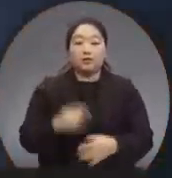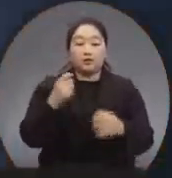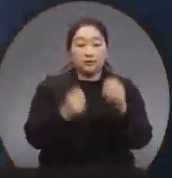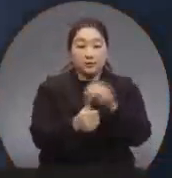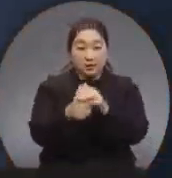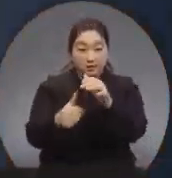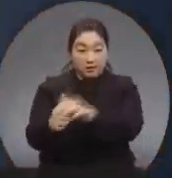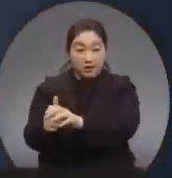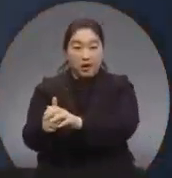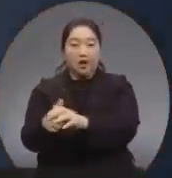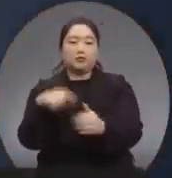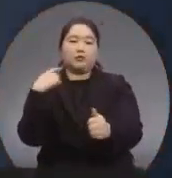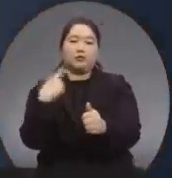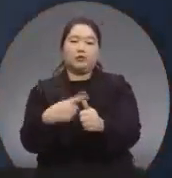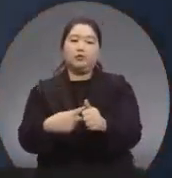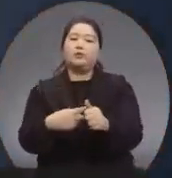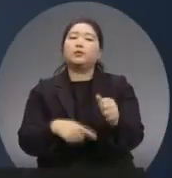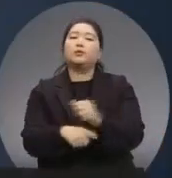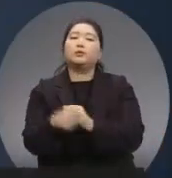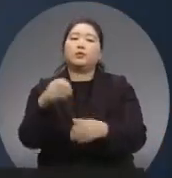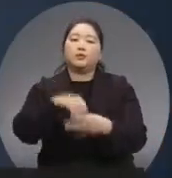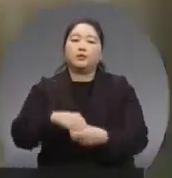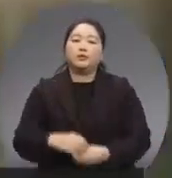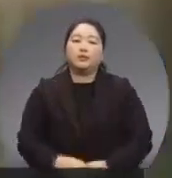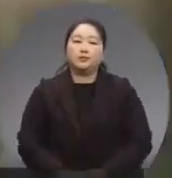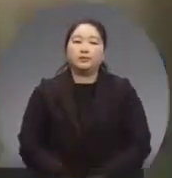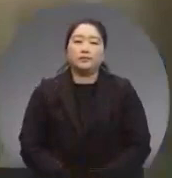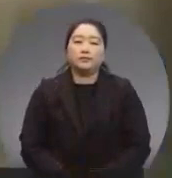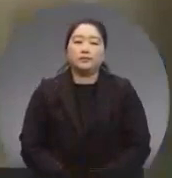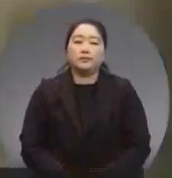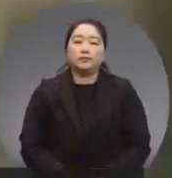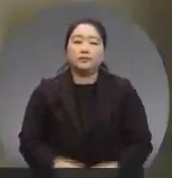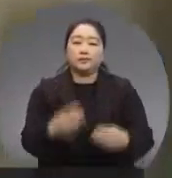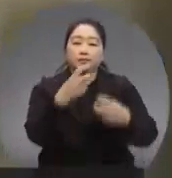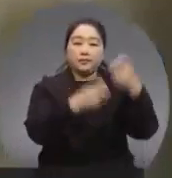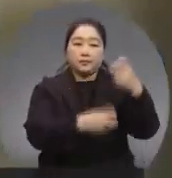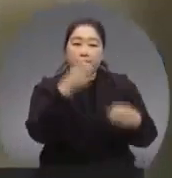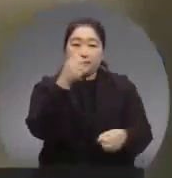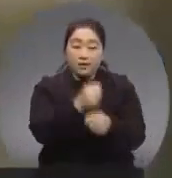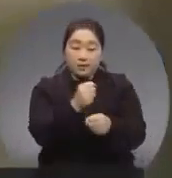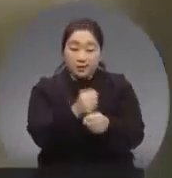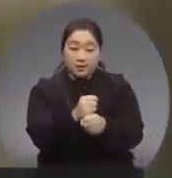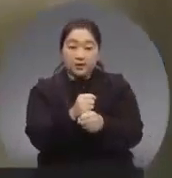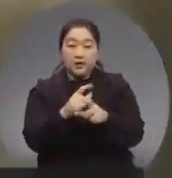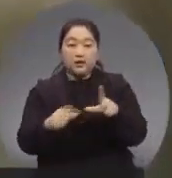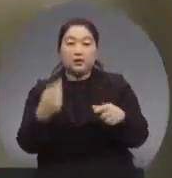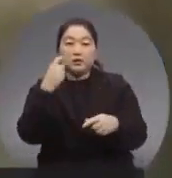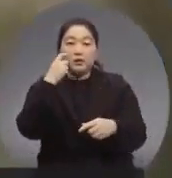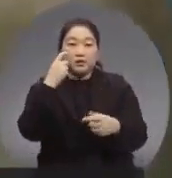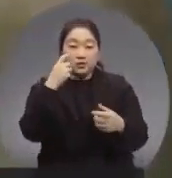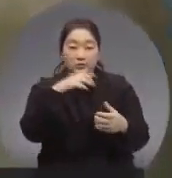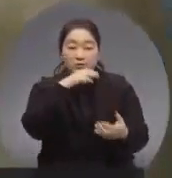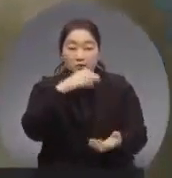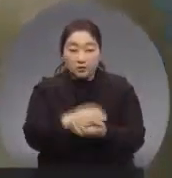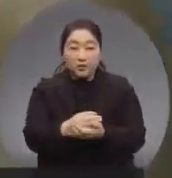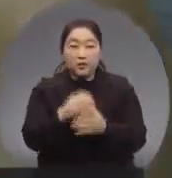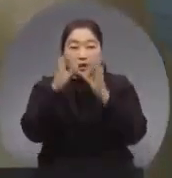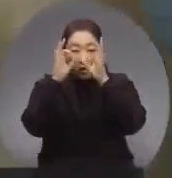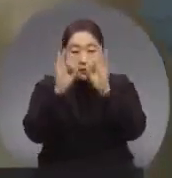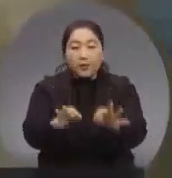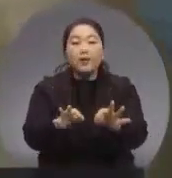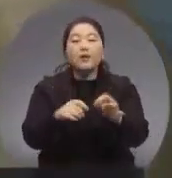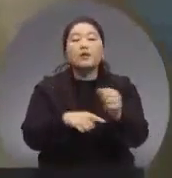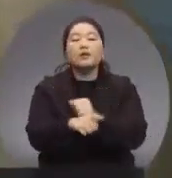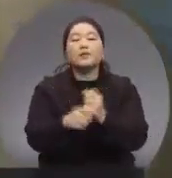도시문명을 비판하는 메시지도 숨어 있습니다 디지털 작업을 거친 일종의 눈속임으로 본다는